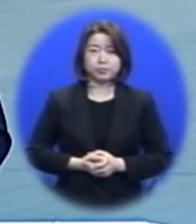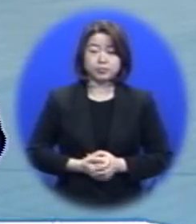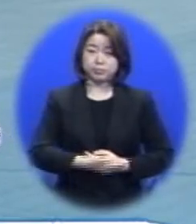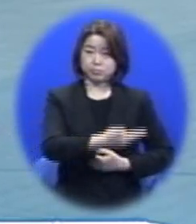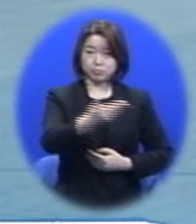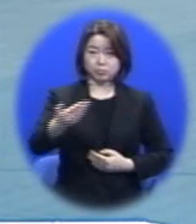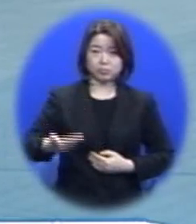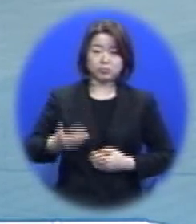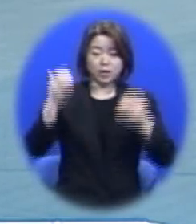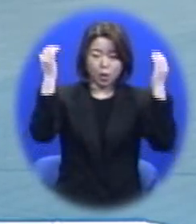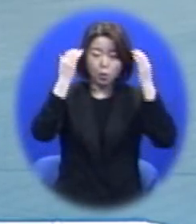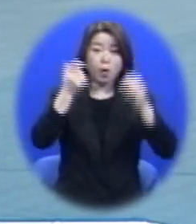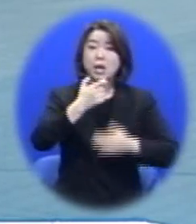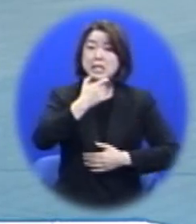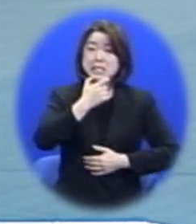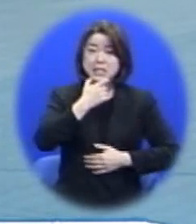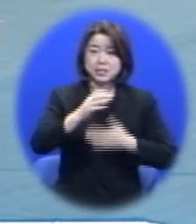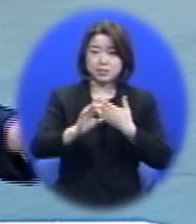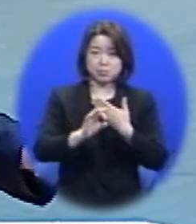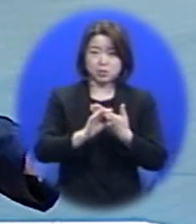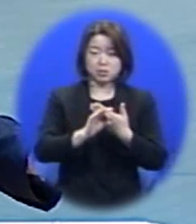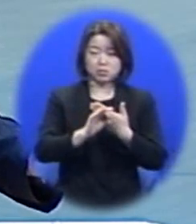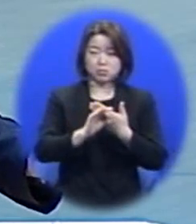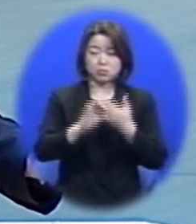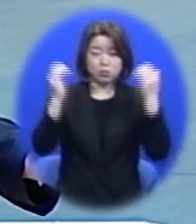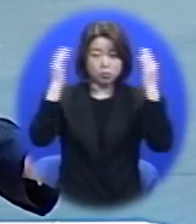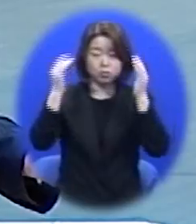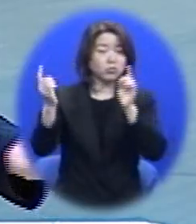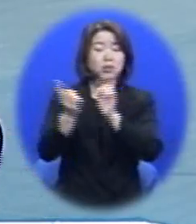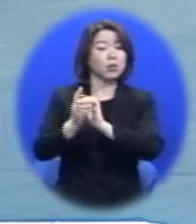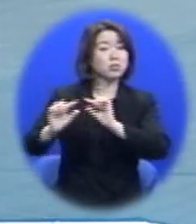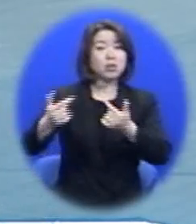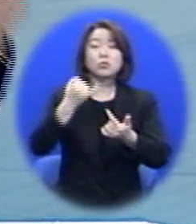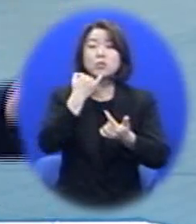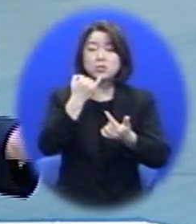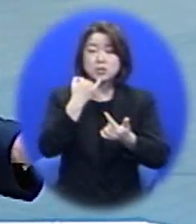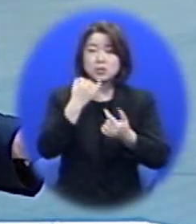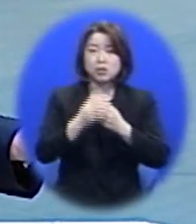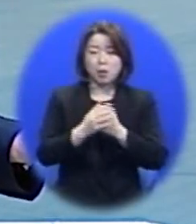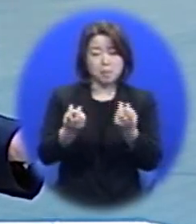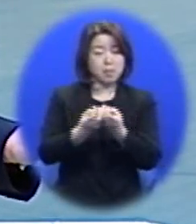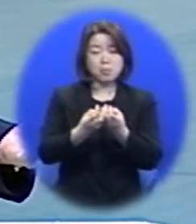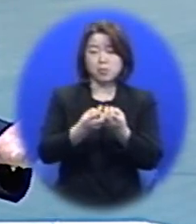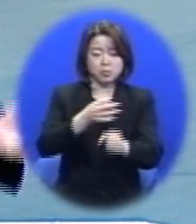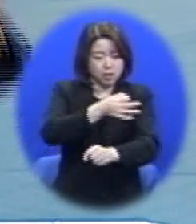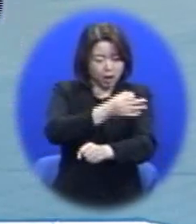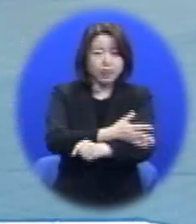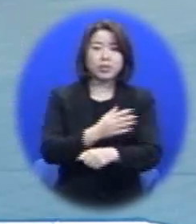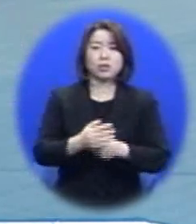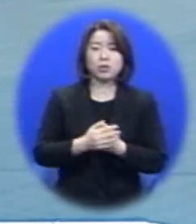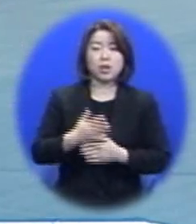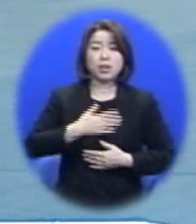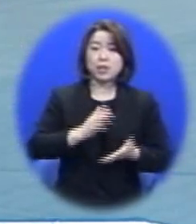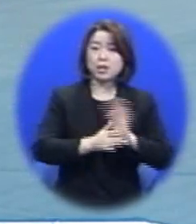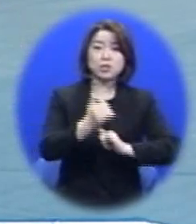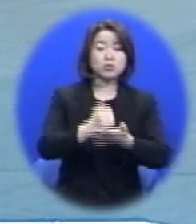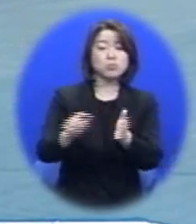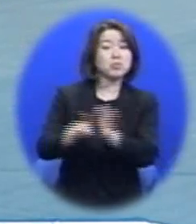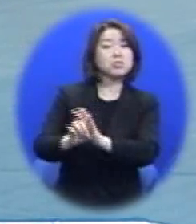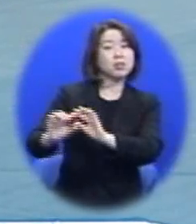여러분, 고난이 싫으면 고난 당하지 않으면 됩니다. 방법은 아주 간단합니다. 나 예수 안